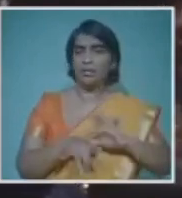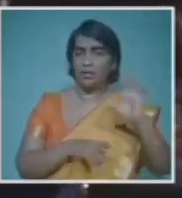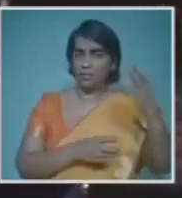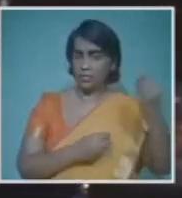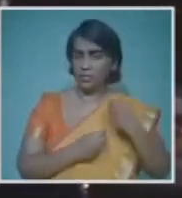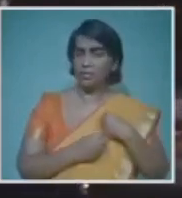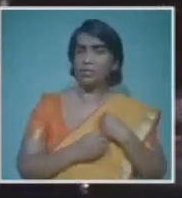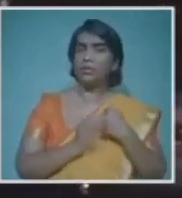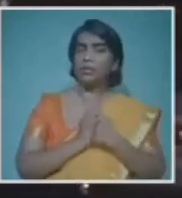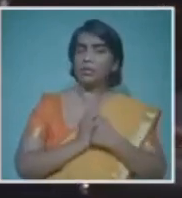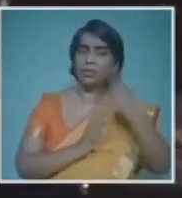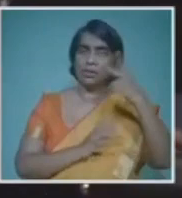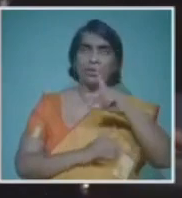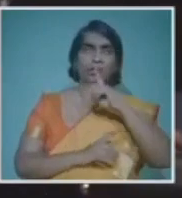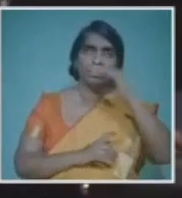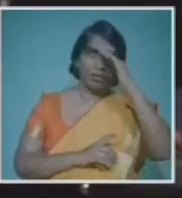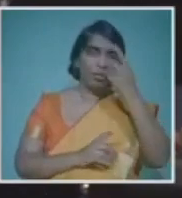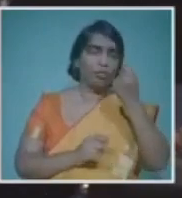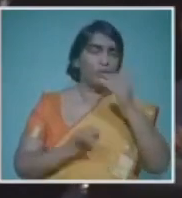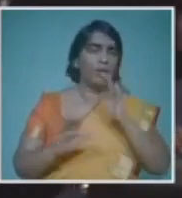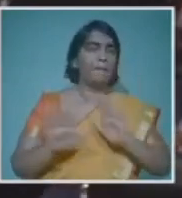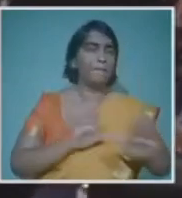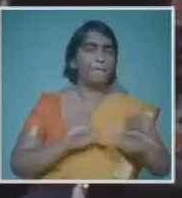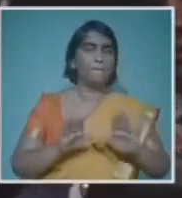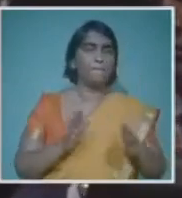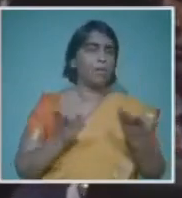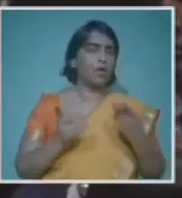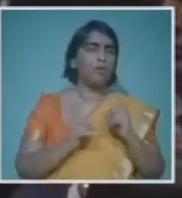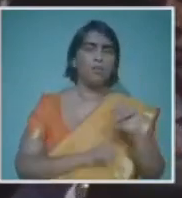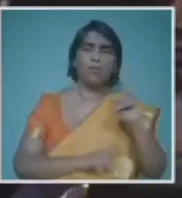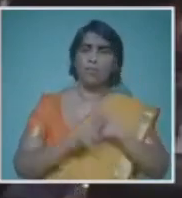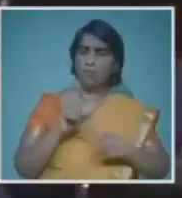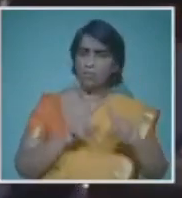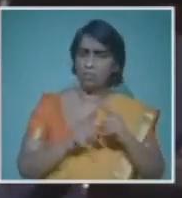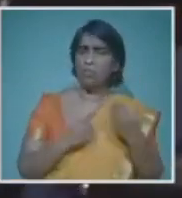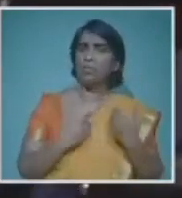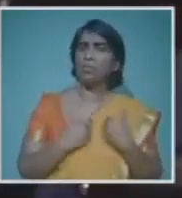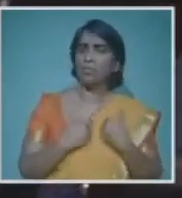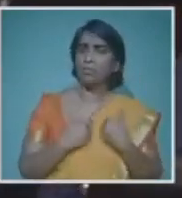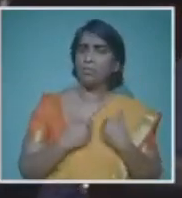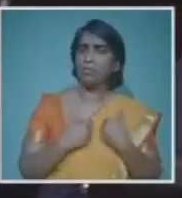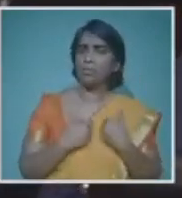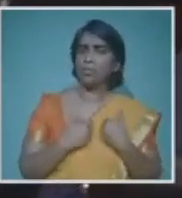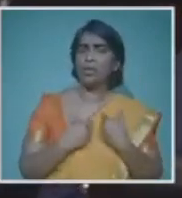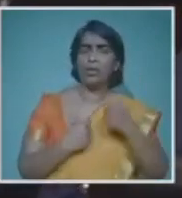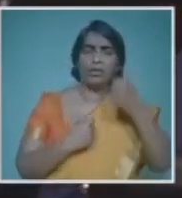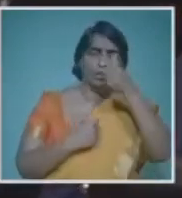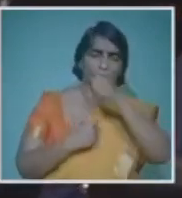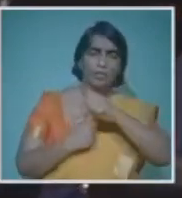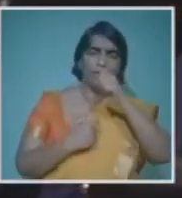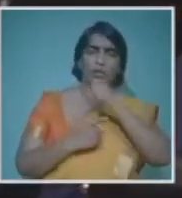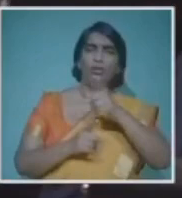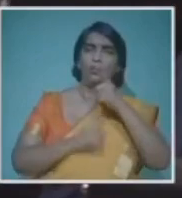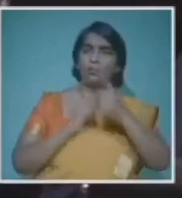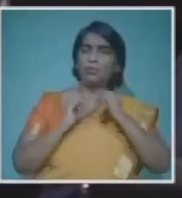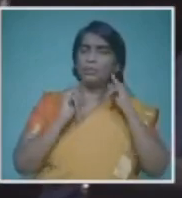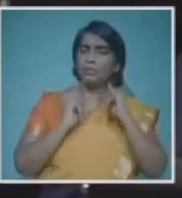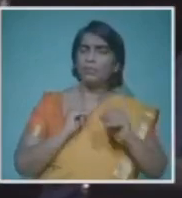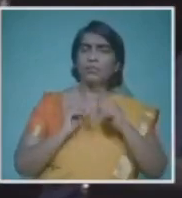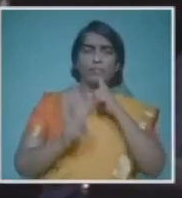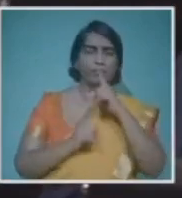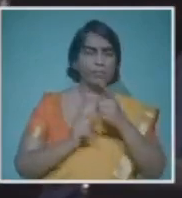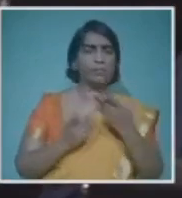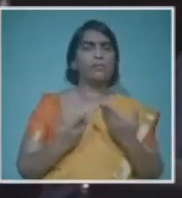ගරු නියෝජ්‍ය කතානායකතුමනි, මූල්‍ය පාලනේ තියෙන පාර්ලිමේන්තුවට අපි හැමදාම ඇවිල්ලා හොරකම් ගැන කතා කරනවා දූෂණ ගැන කතා